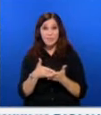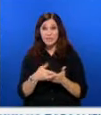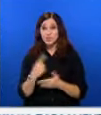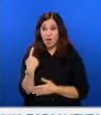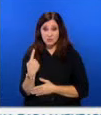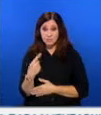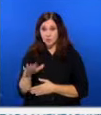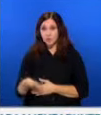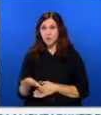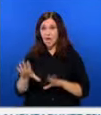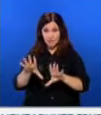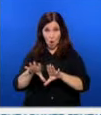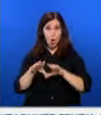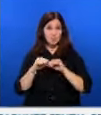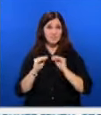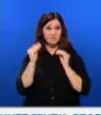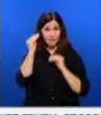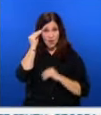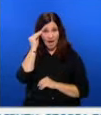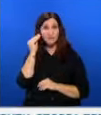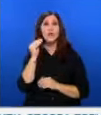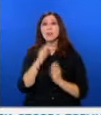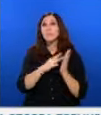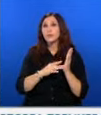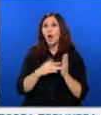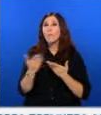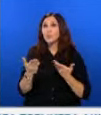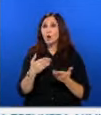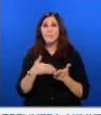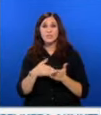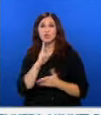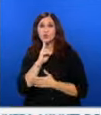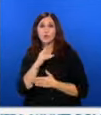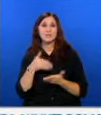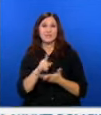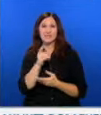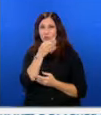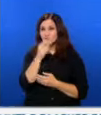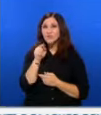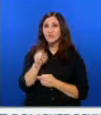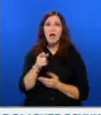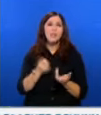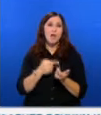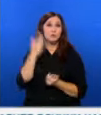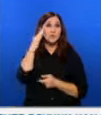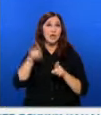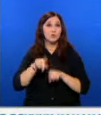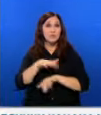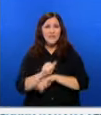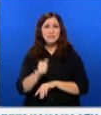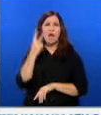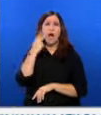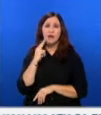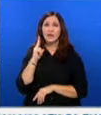самото дете за усвояване на материала. Понякога пречи и на учителката. За да не се случва това, някои държави като Швеция, Англия,